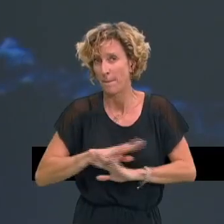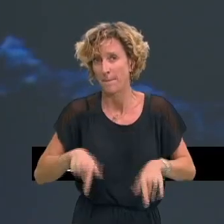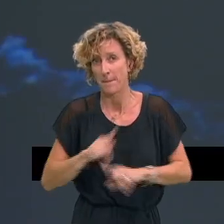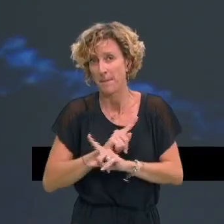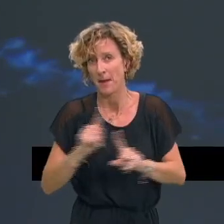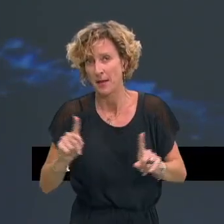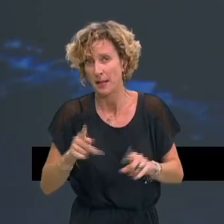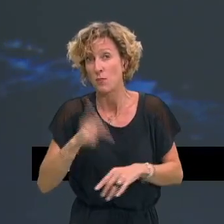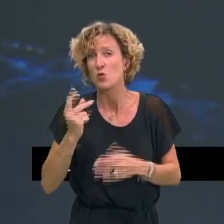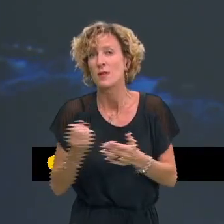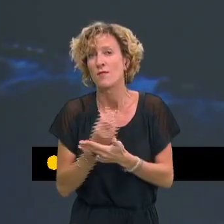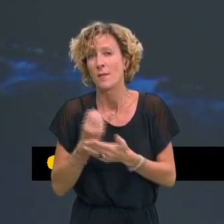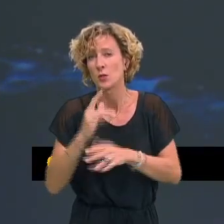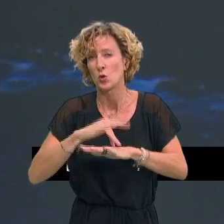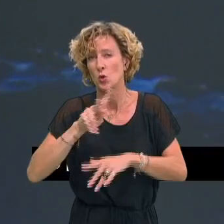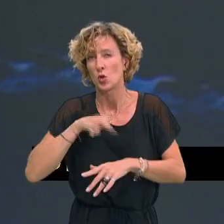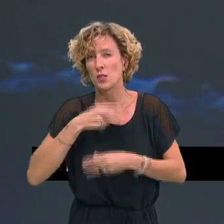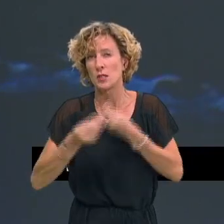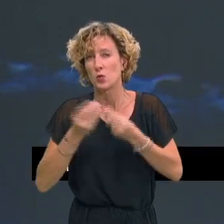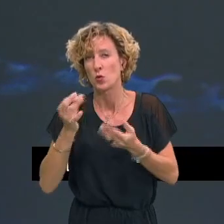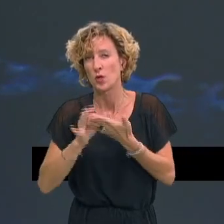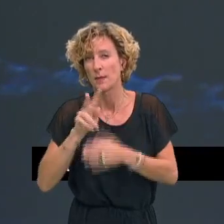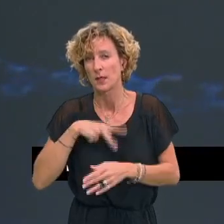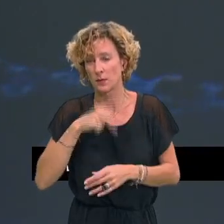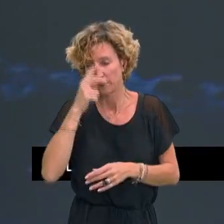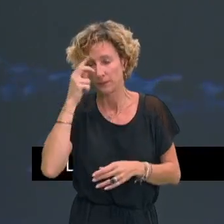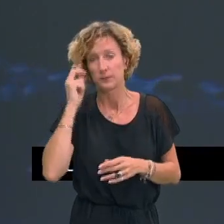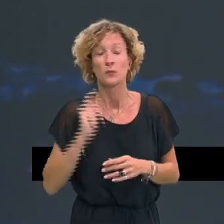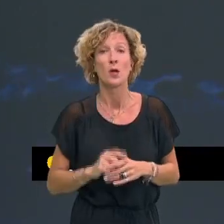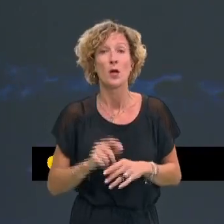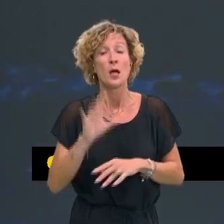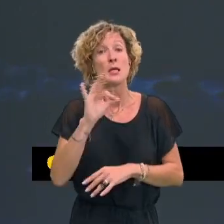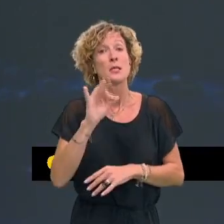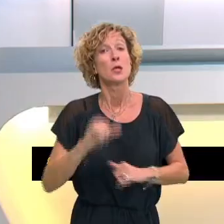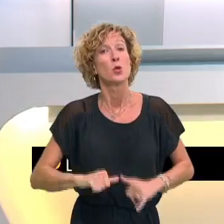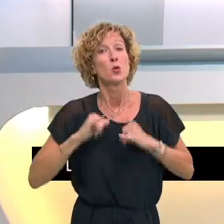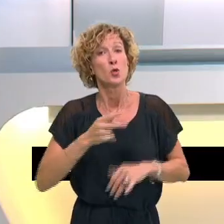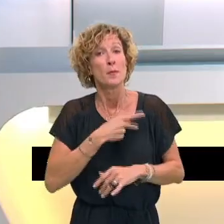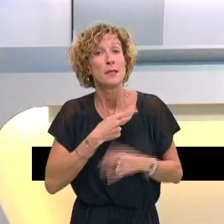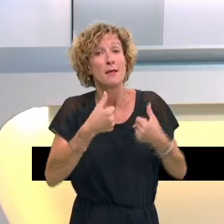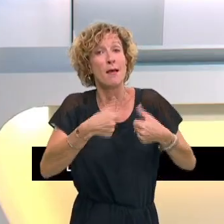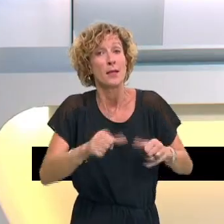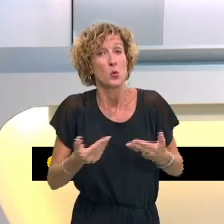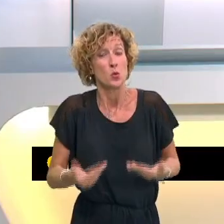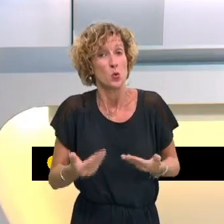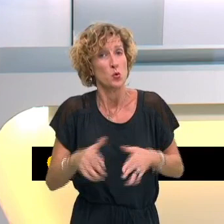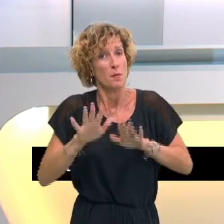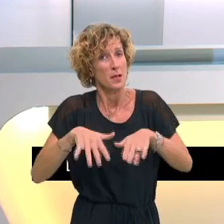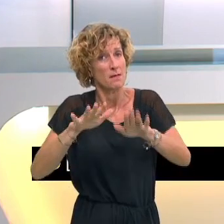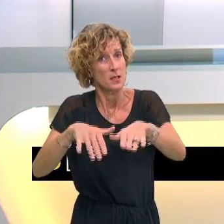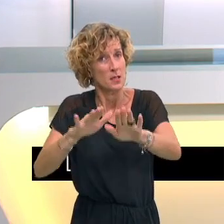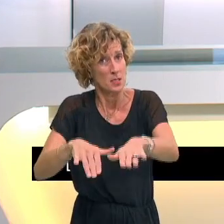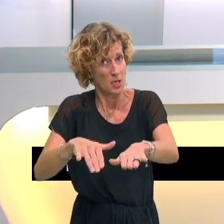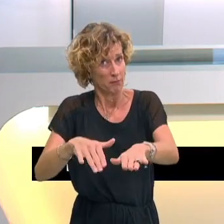d'informations sur notre site ou notre application Réunion la première. Une cinquantaine de jeunes médecins internes ont manifesté devant le CHU